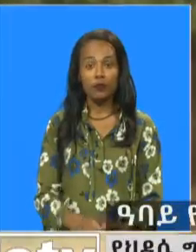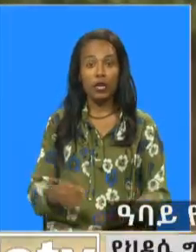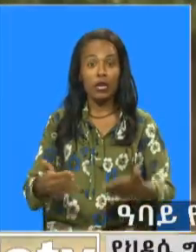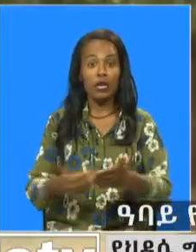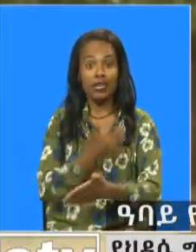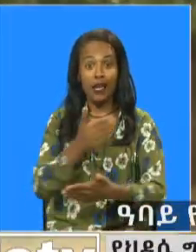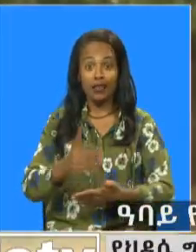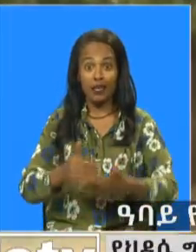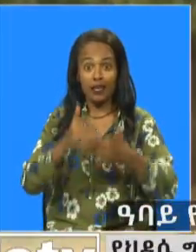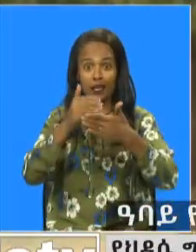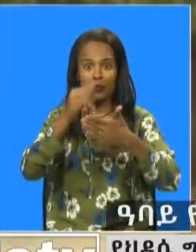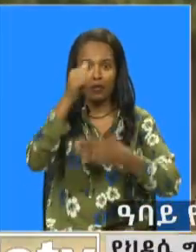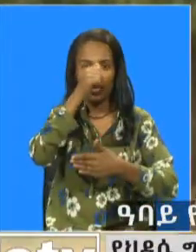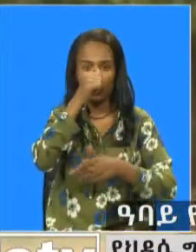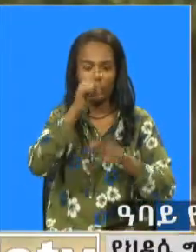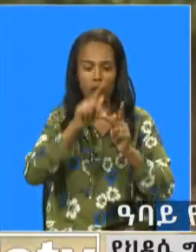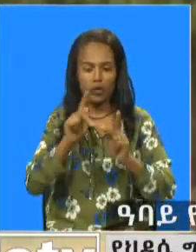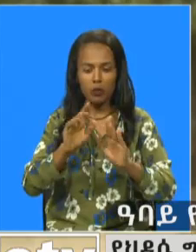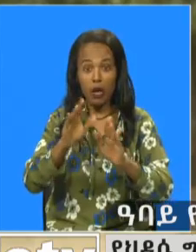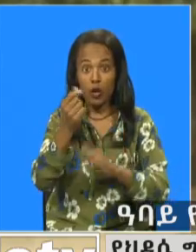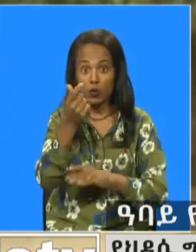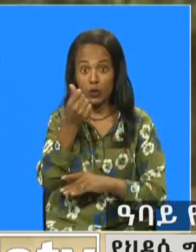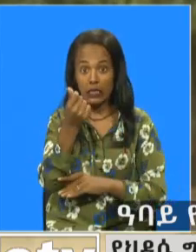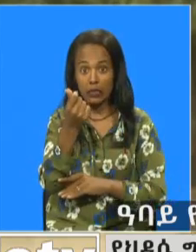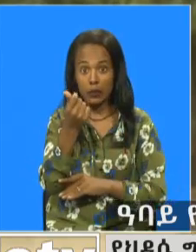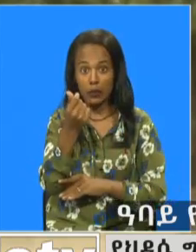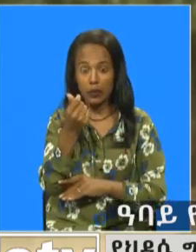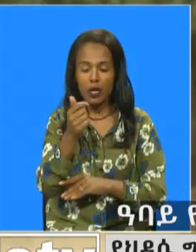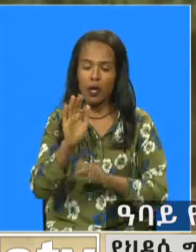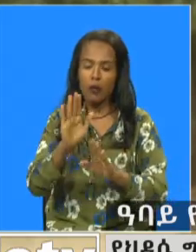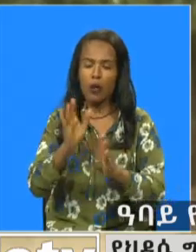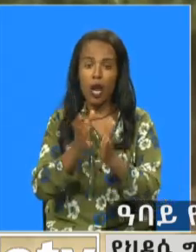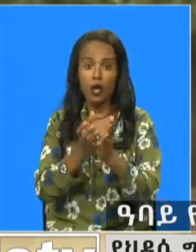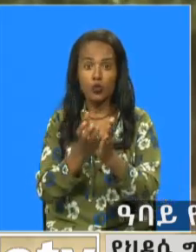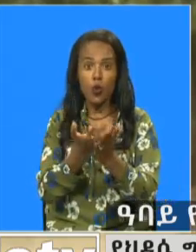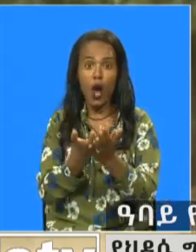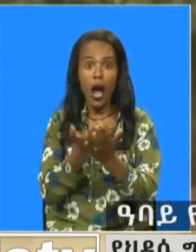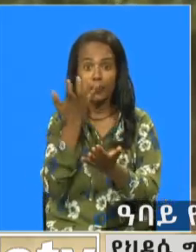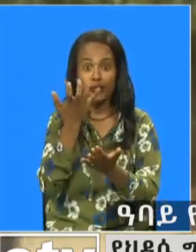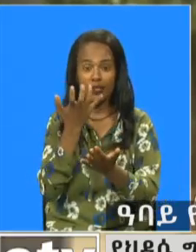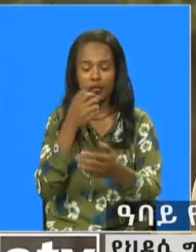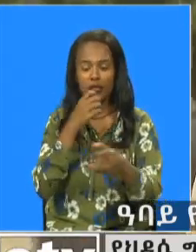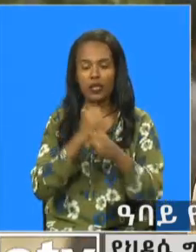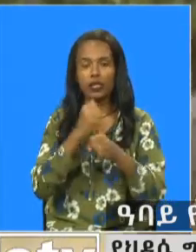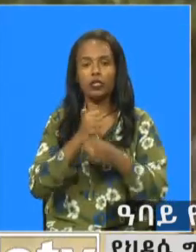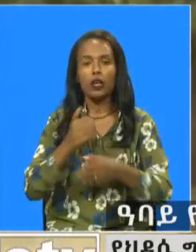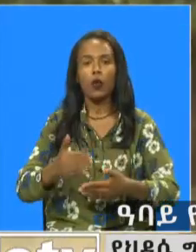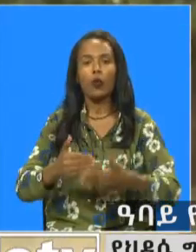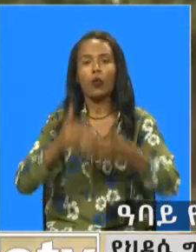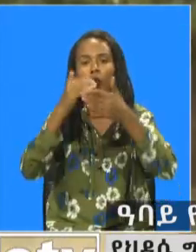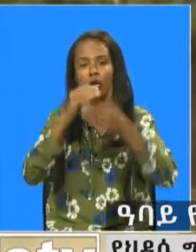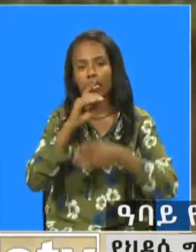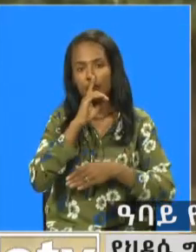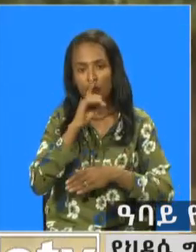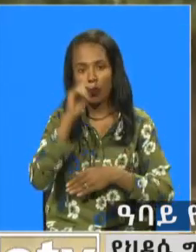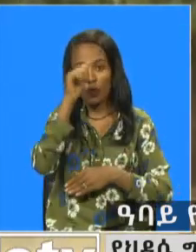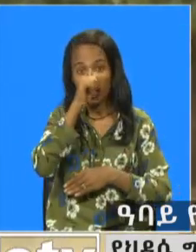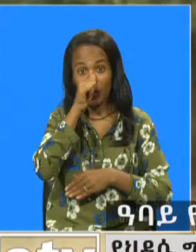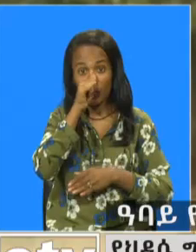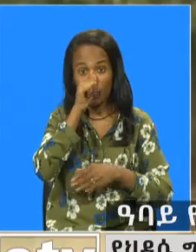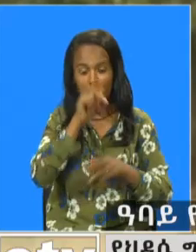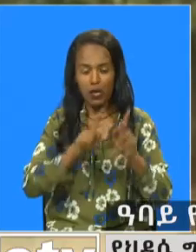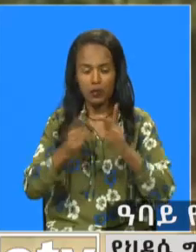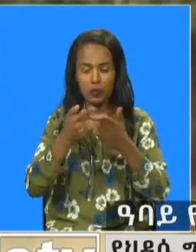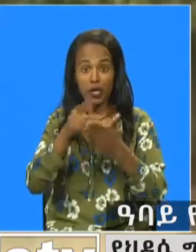የህዳሴው ግድብ የኢትዮጵያ ህዝብ በራሱ ገንዘብ በራሱ ሀብት የሰራው ግድብ ነው። ለኢትዮጵያ ህዝብ